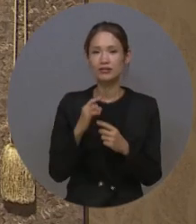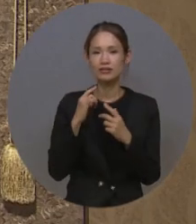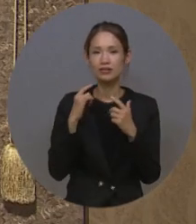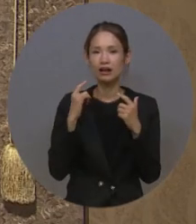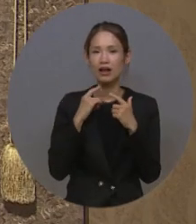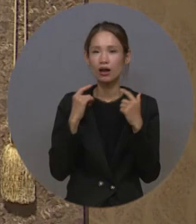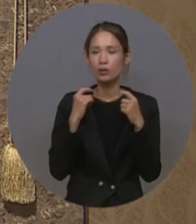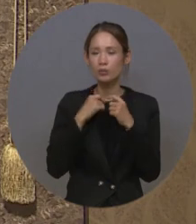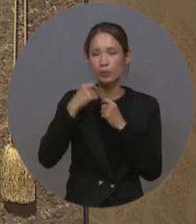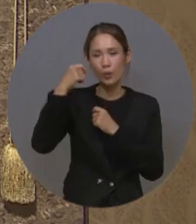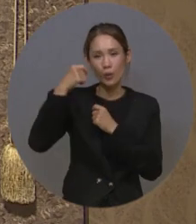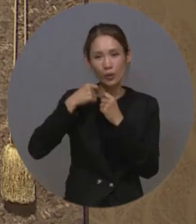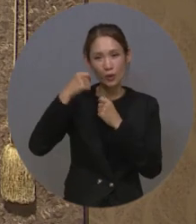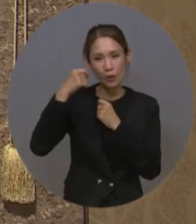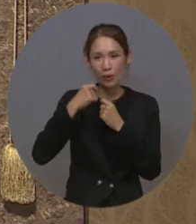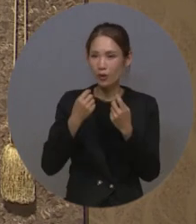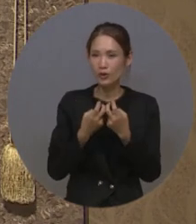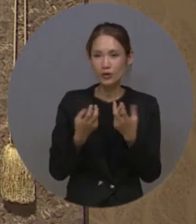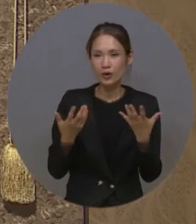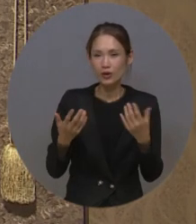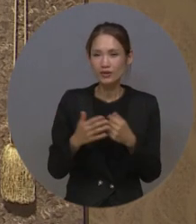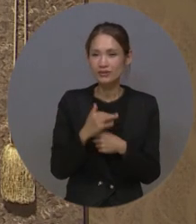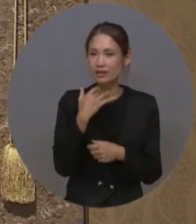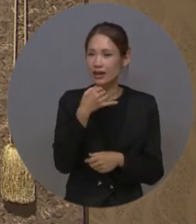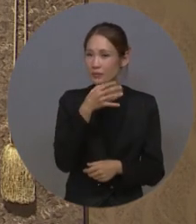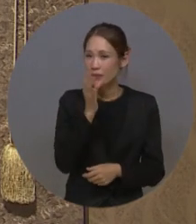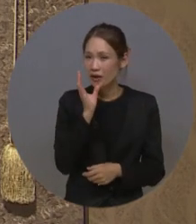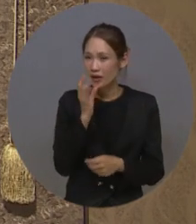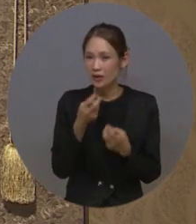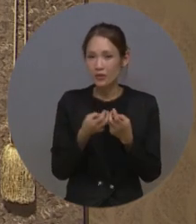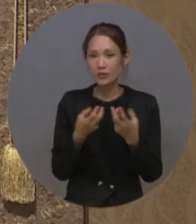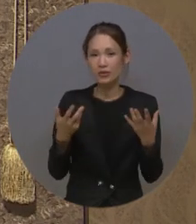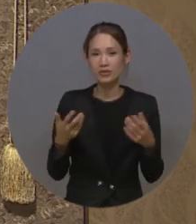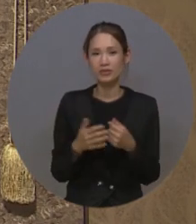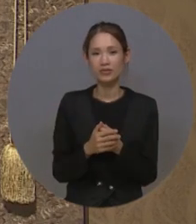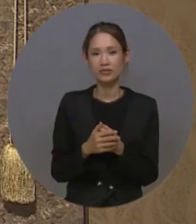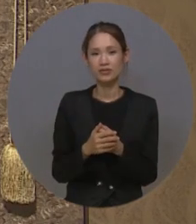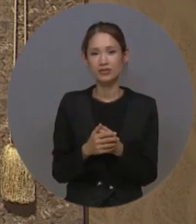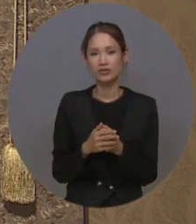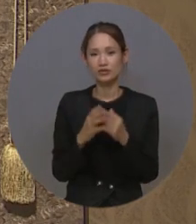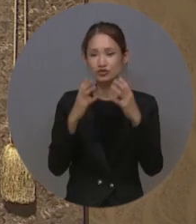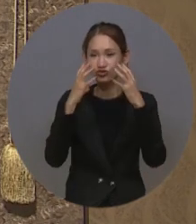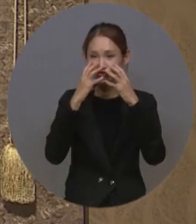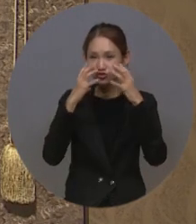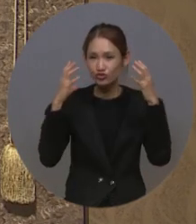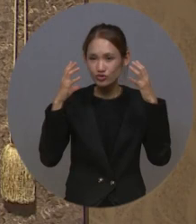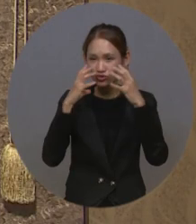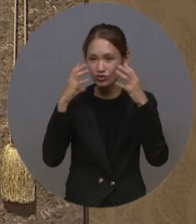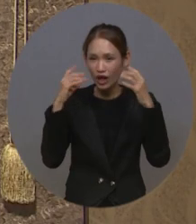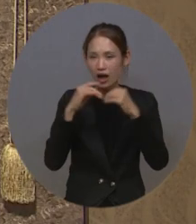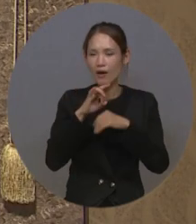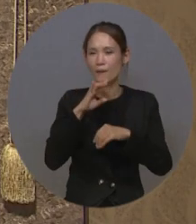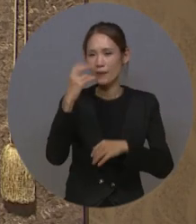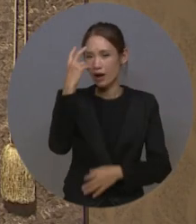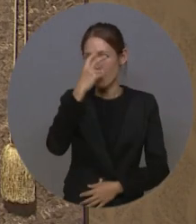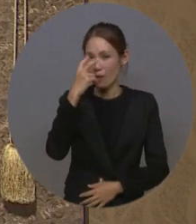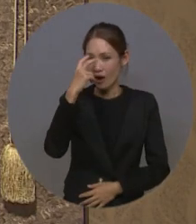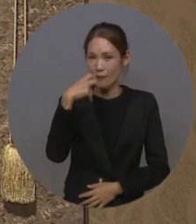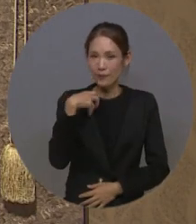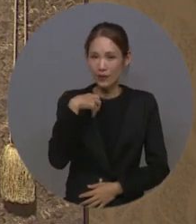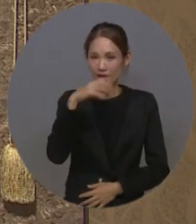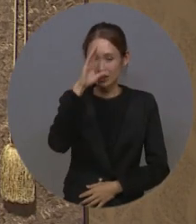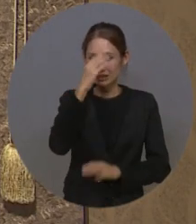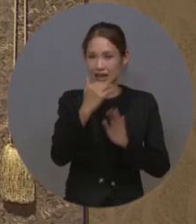예방 못해요? 나이 먹는 거 예방 못해요. 그러면 뚱뚱한 것만 관리해서 할 수